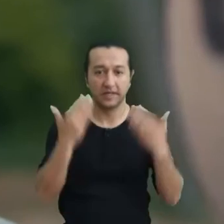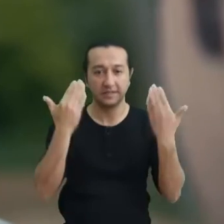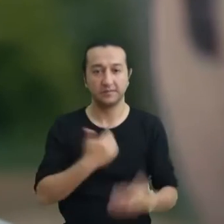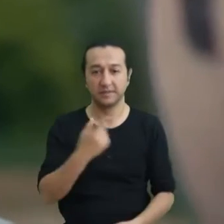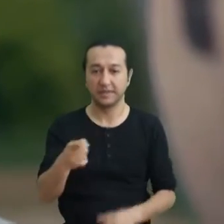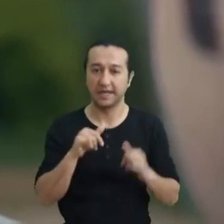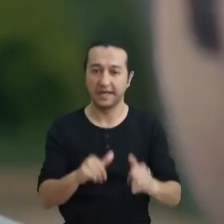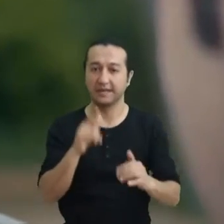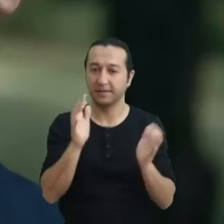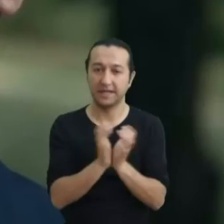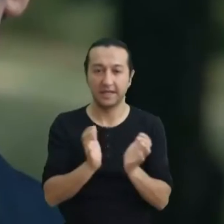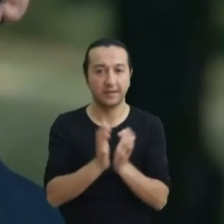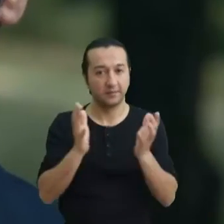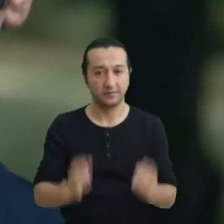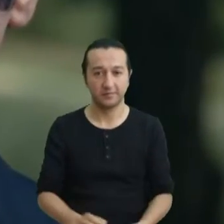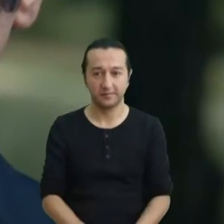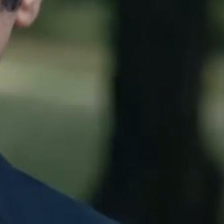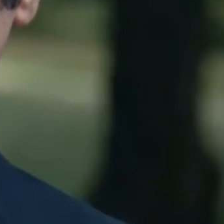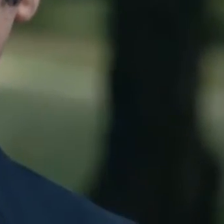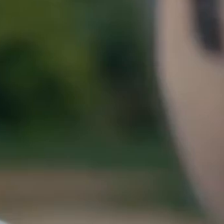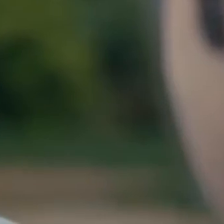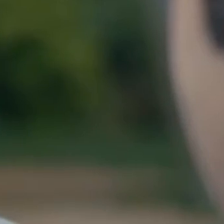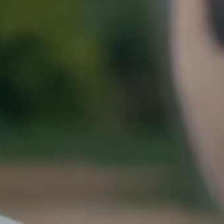İnşallah biz de böyle bir aile oluruz.